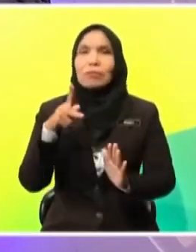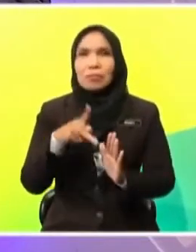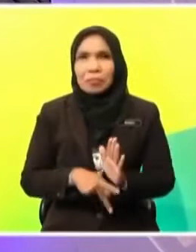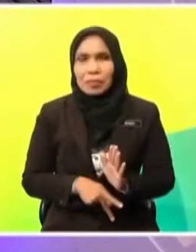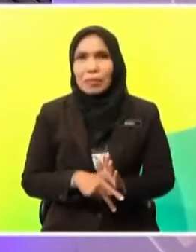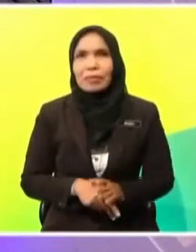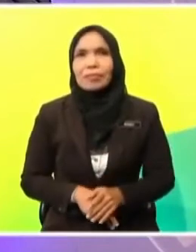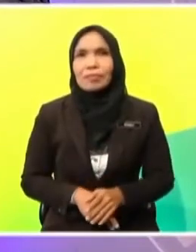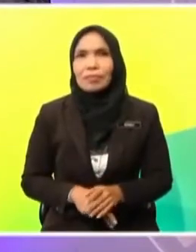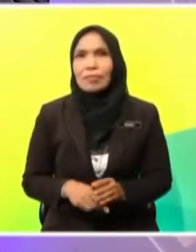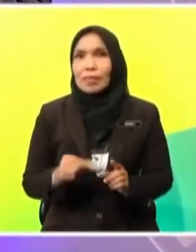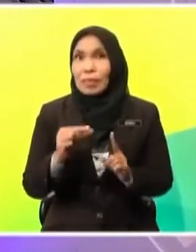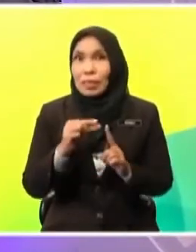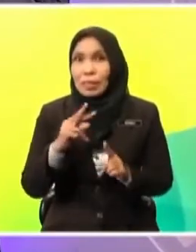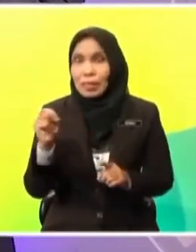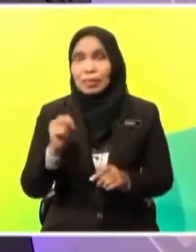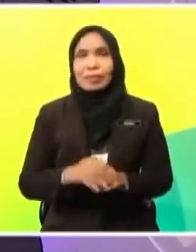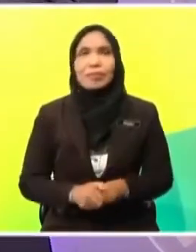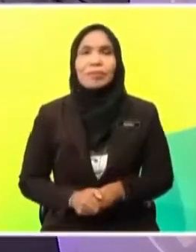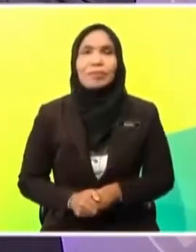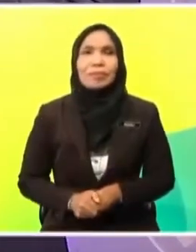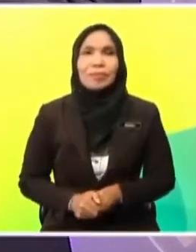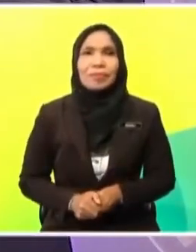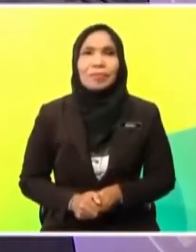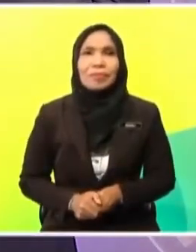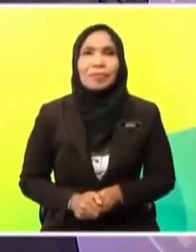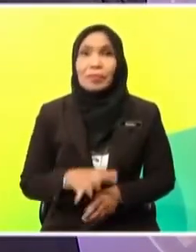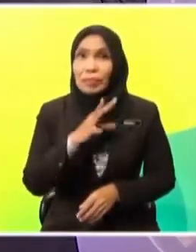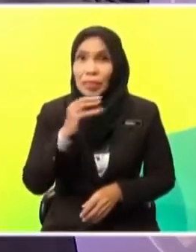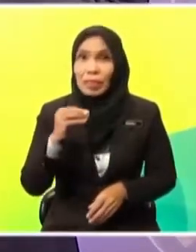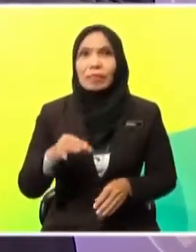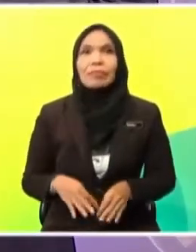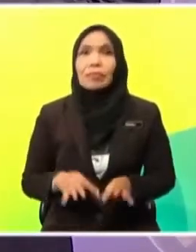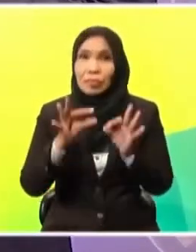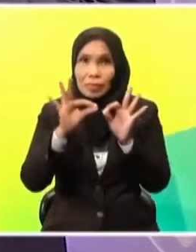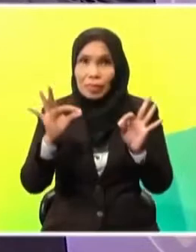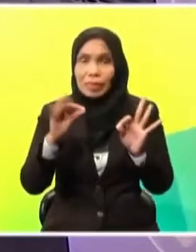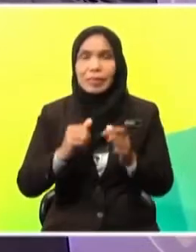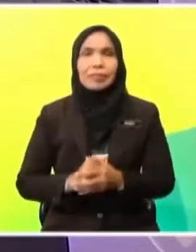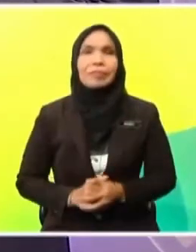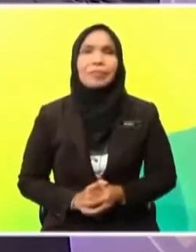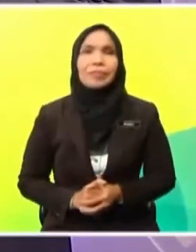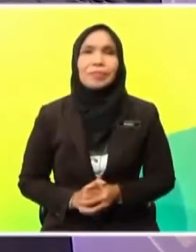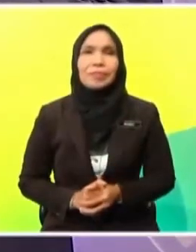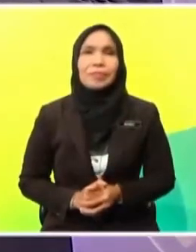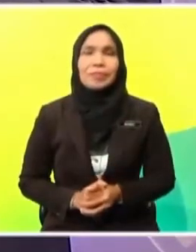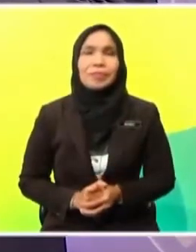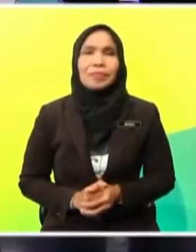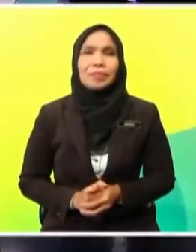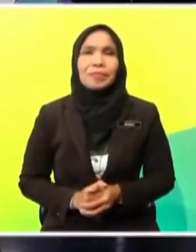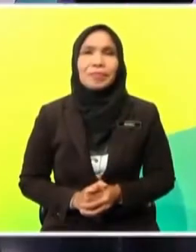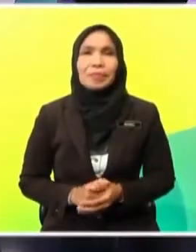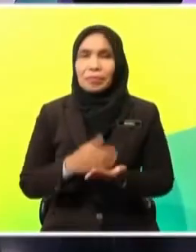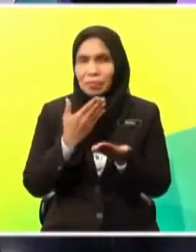yang telah ditetapkan ke uh nanti saya akan terangkai dalam setrika uap udah kita enak nah pasti suka tertutup sempat